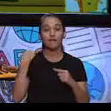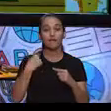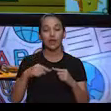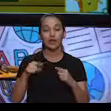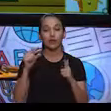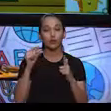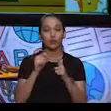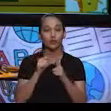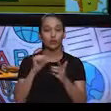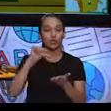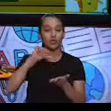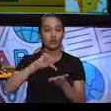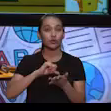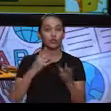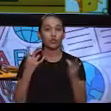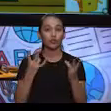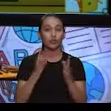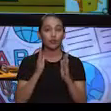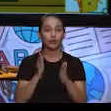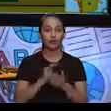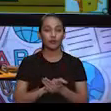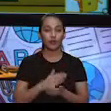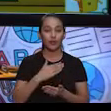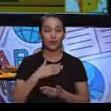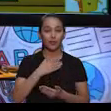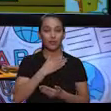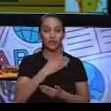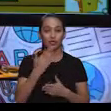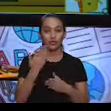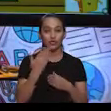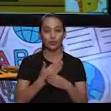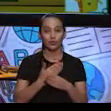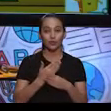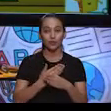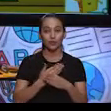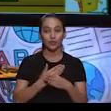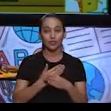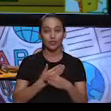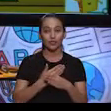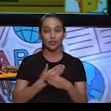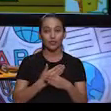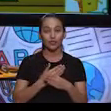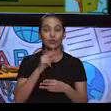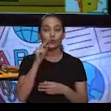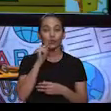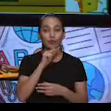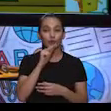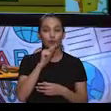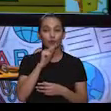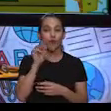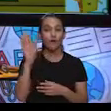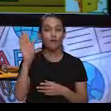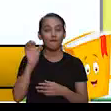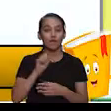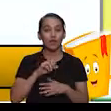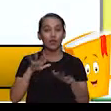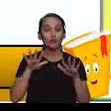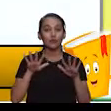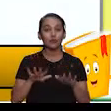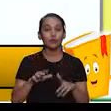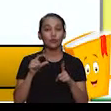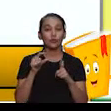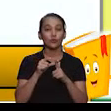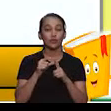so'zlar albatta ishtirok etishi kerak. Men sizlarga yordam tariqasida choy hamda joy